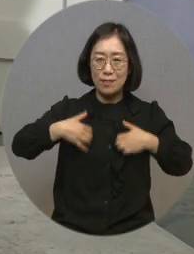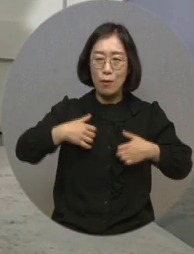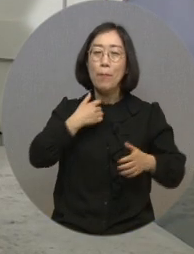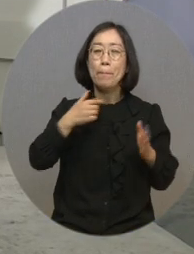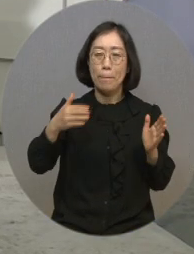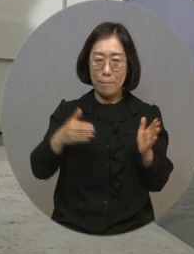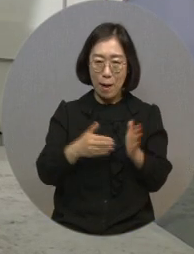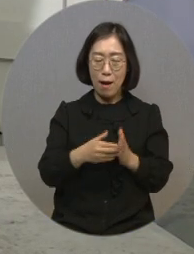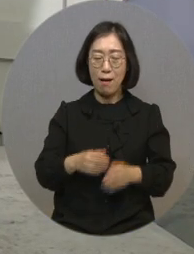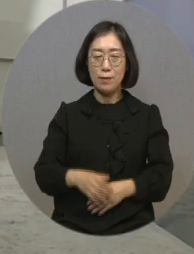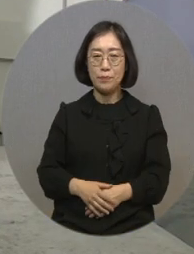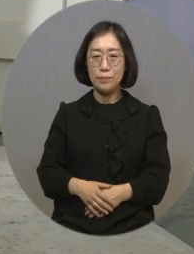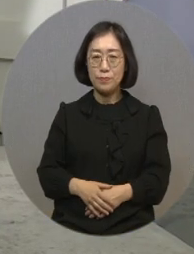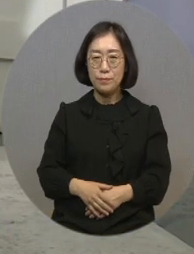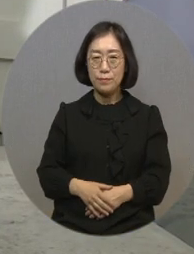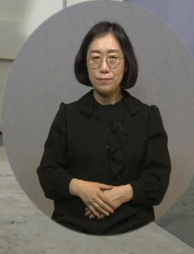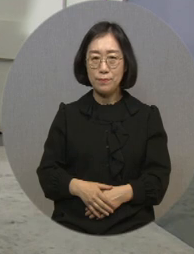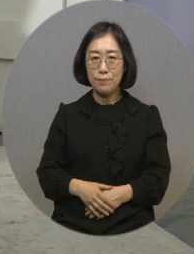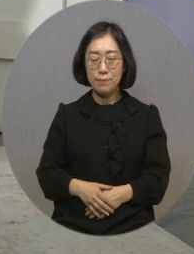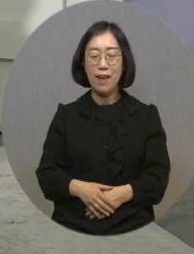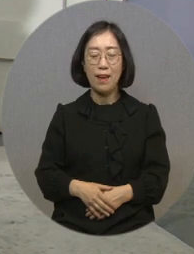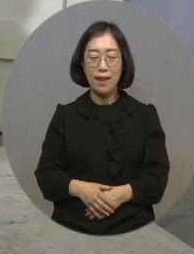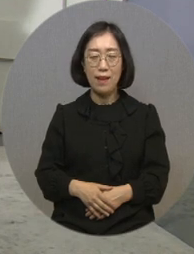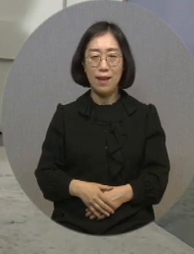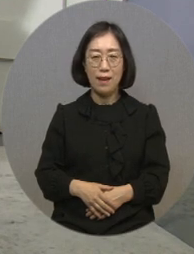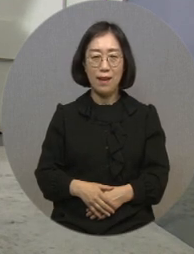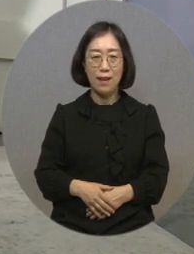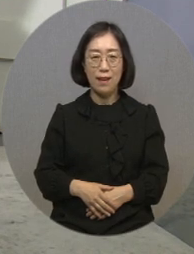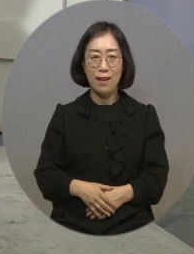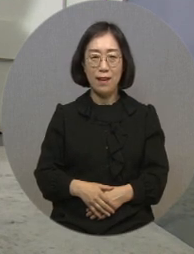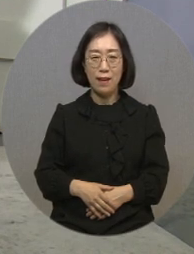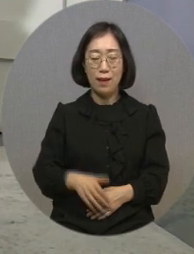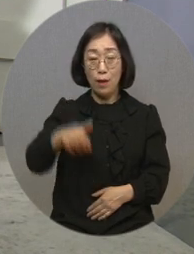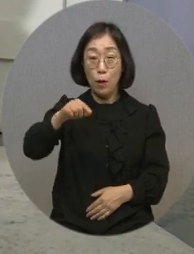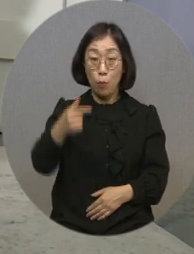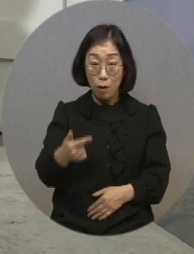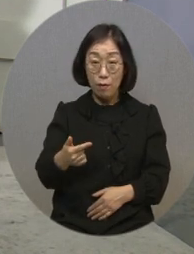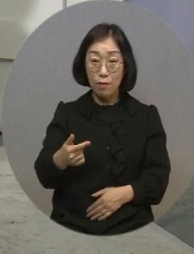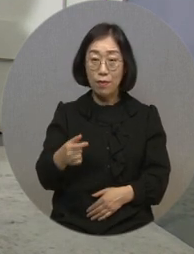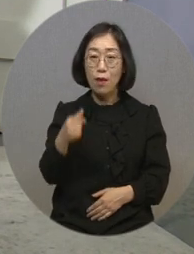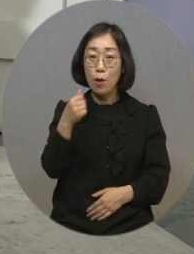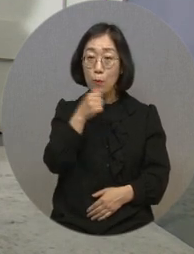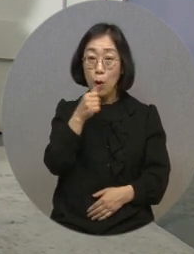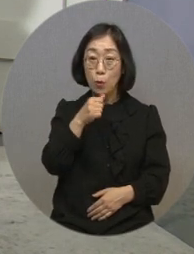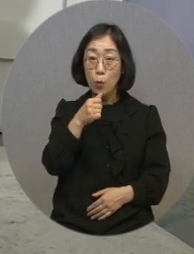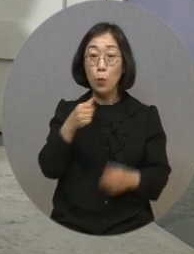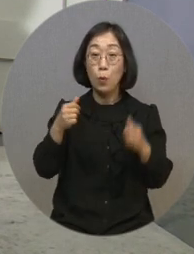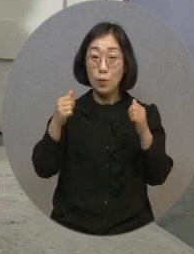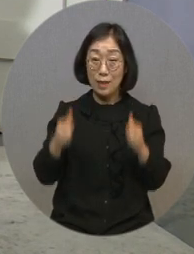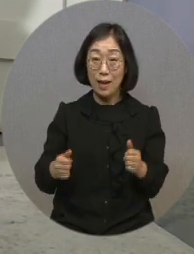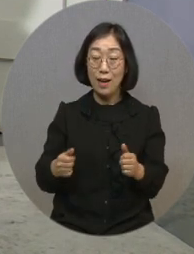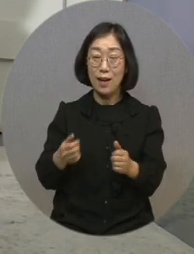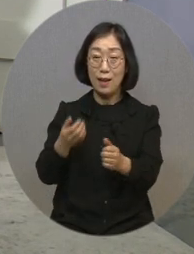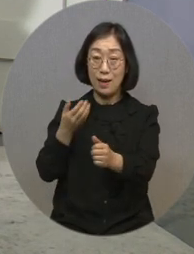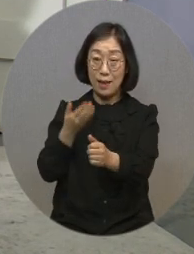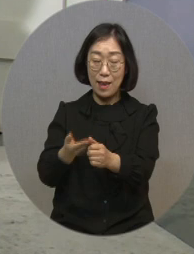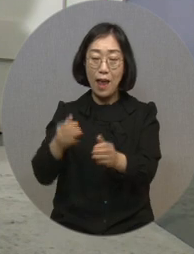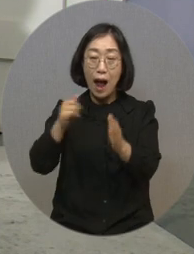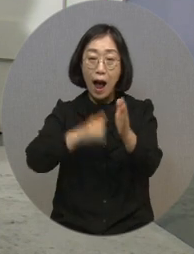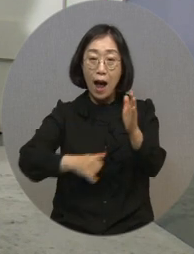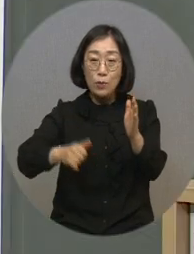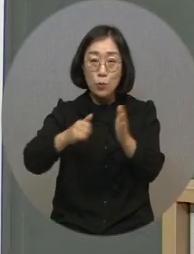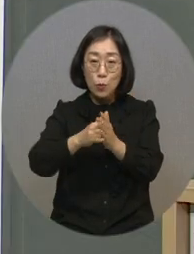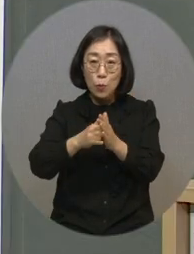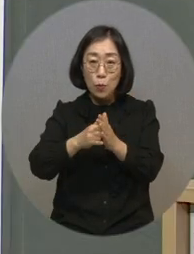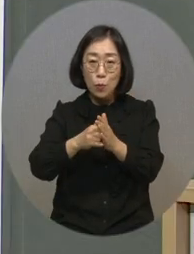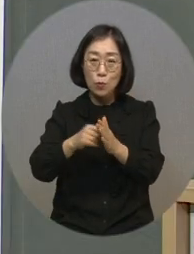같습니다. 잠시 이제 우리 권방문 변호사의 가족 관계를 좀